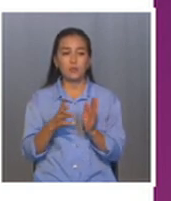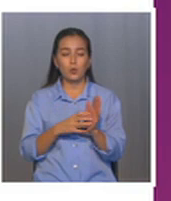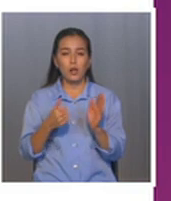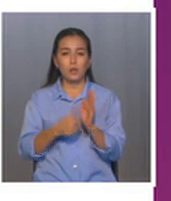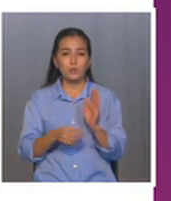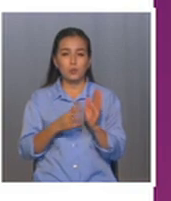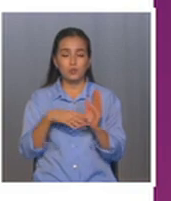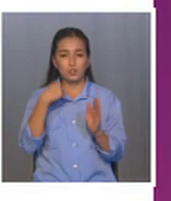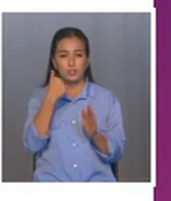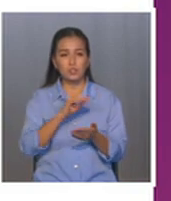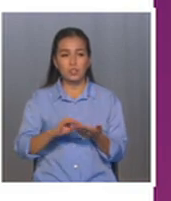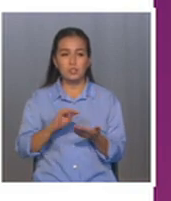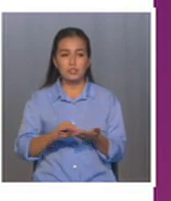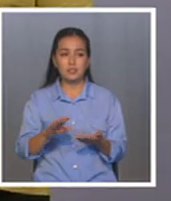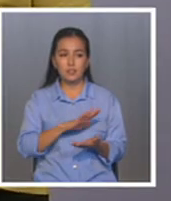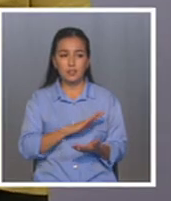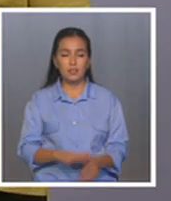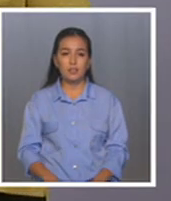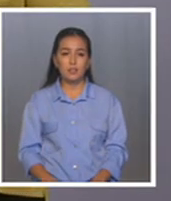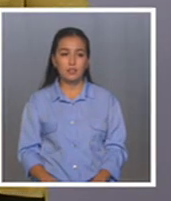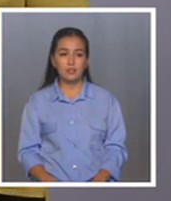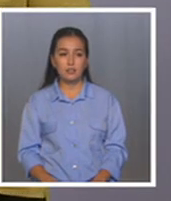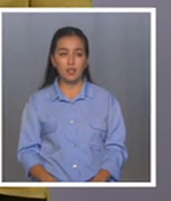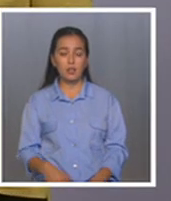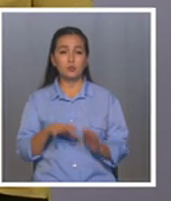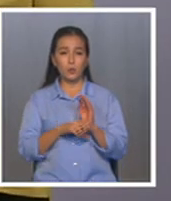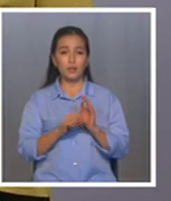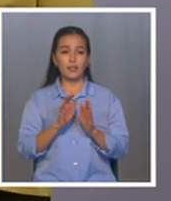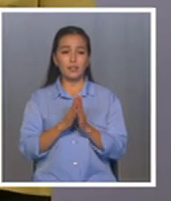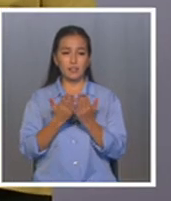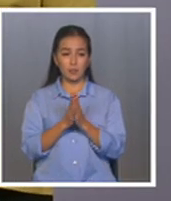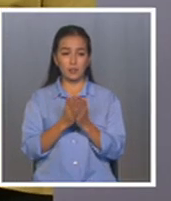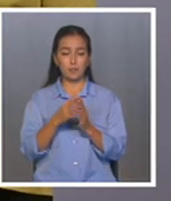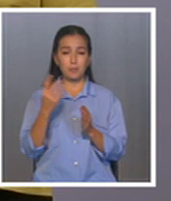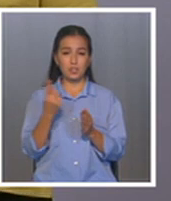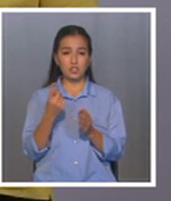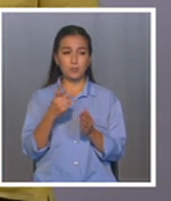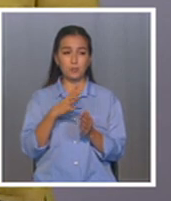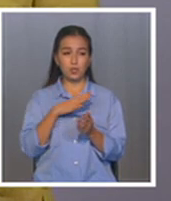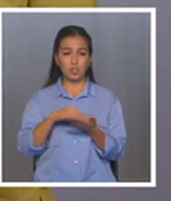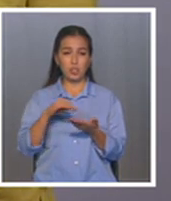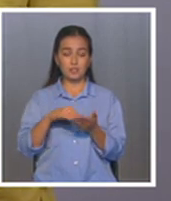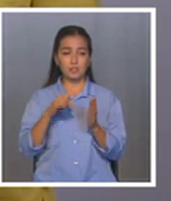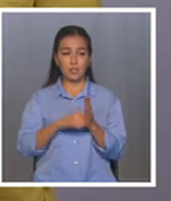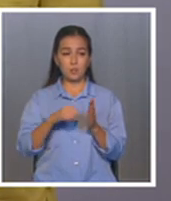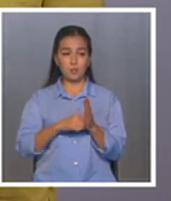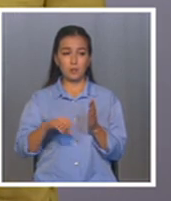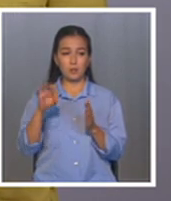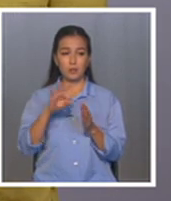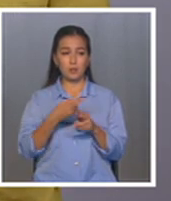1969 жылы жазылды. Соңғы кітаптың бірінші болып жазылу себебі туралы